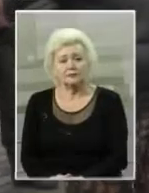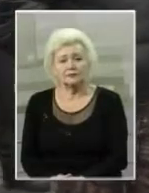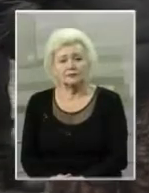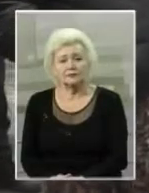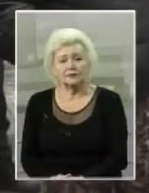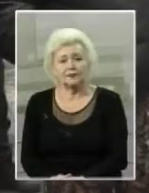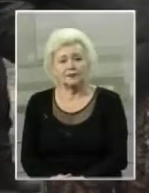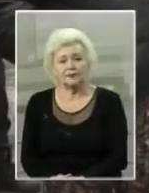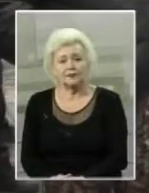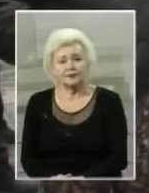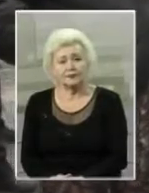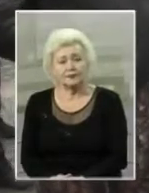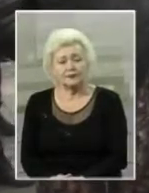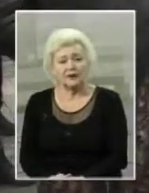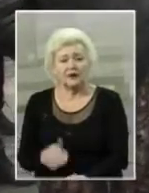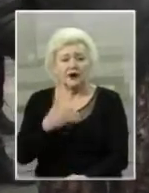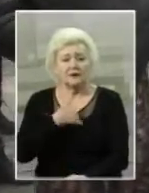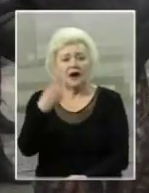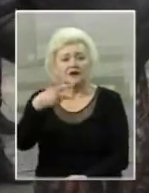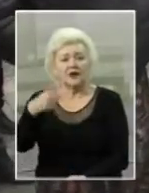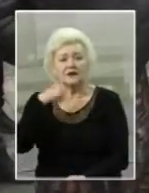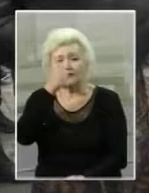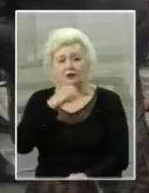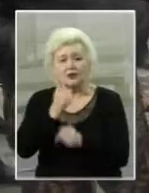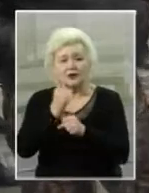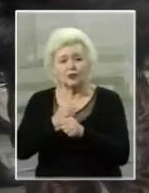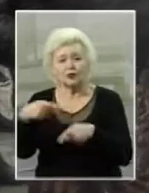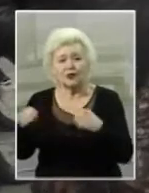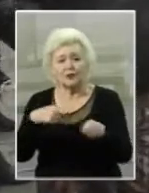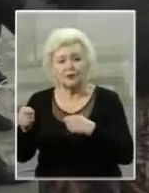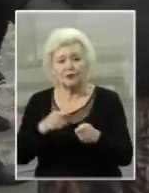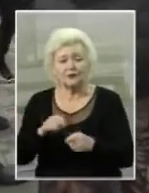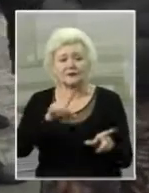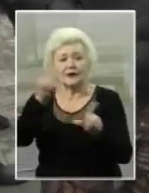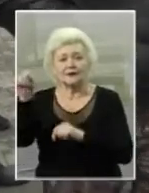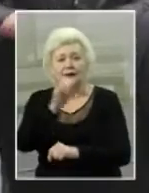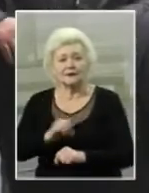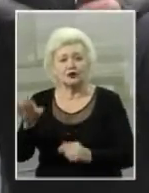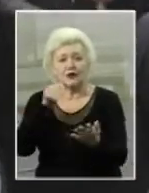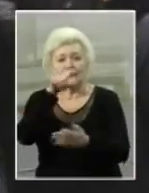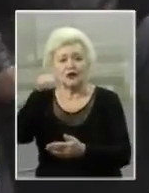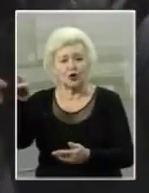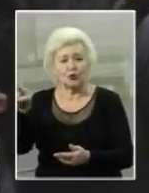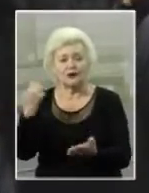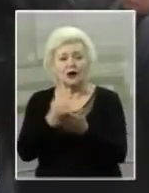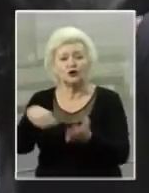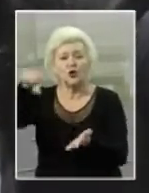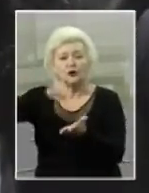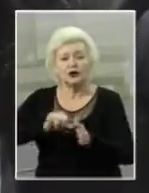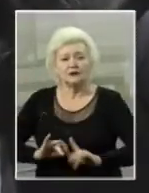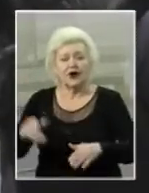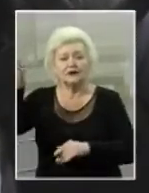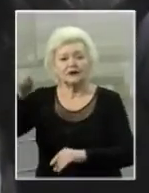Мерседес за 100 тисяч. А я 20 років підприємець, я їду на Євробляхи, на дешеві. До учасників акції